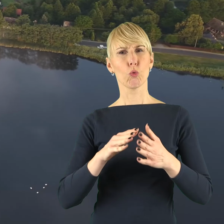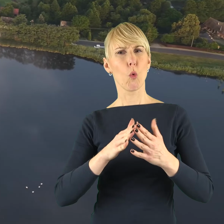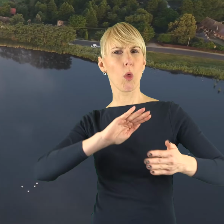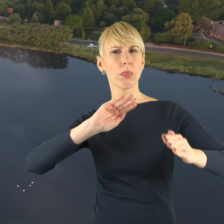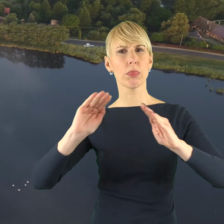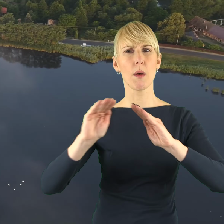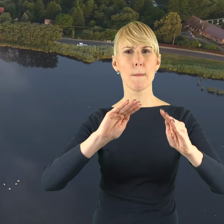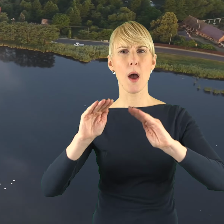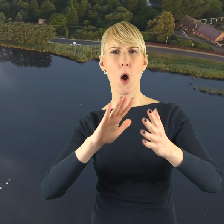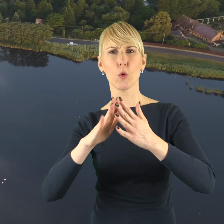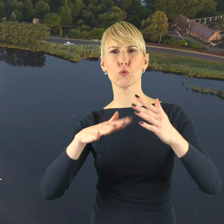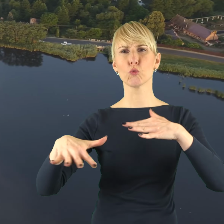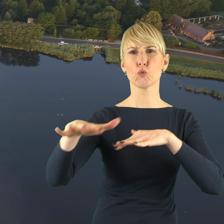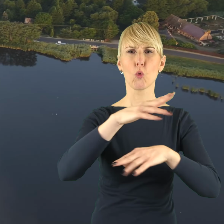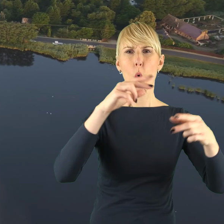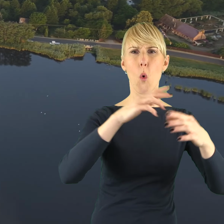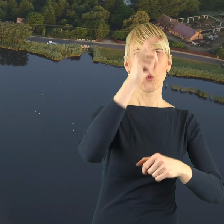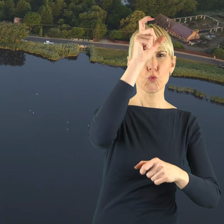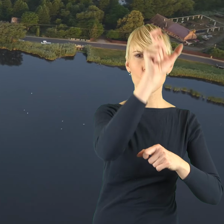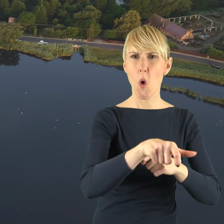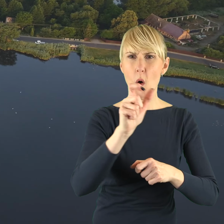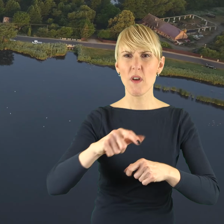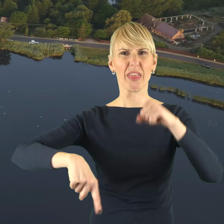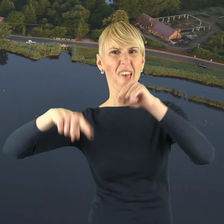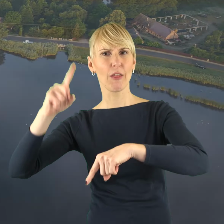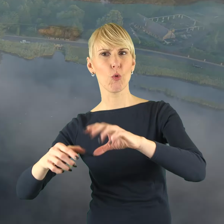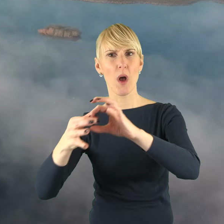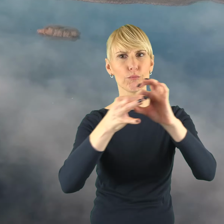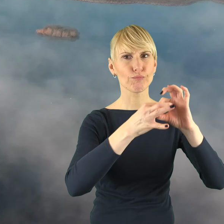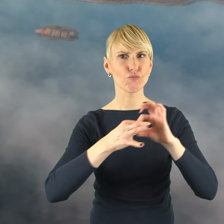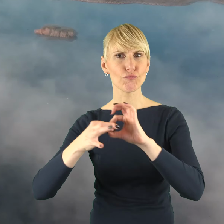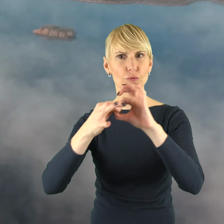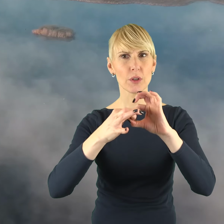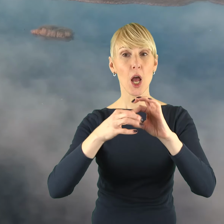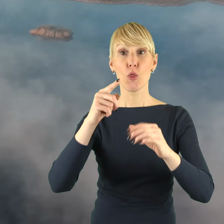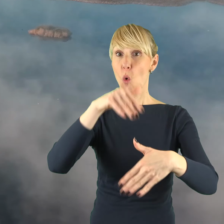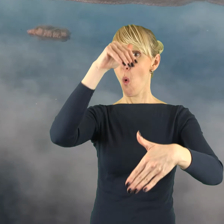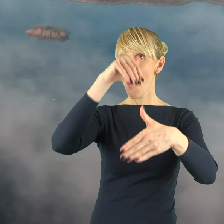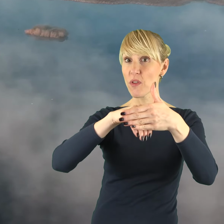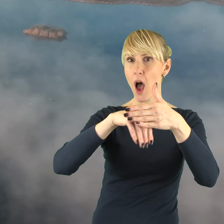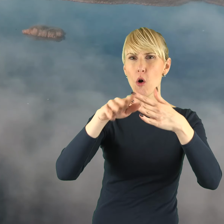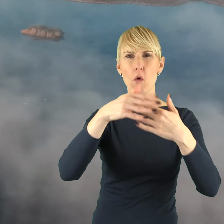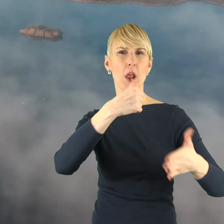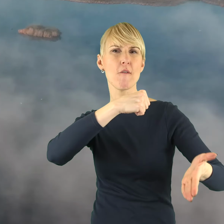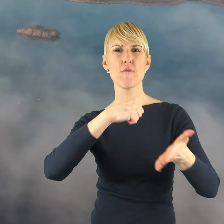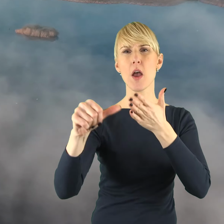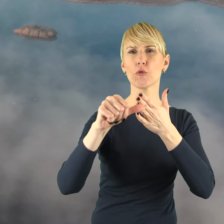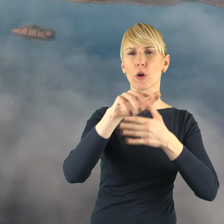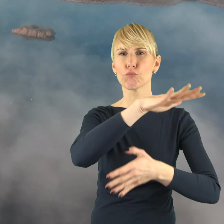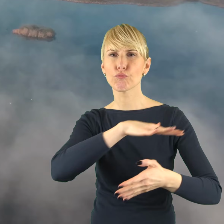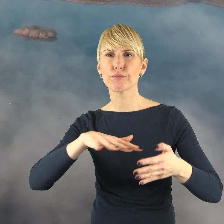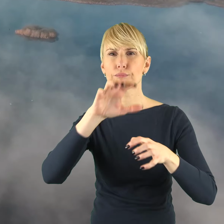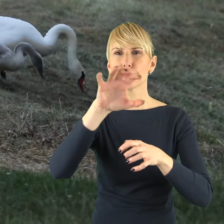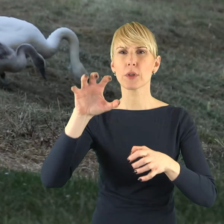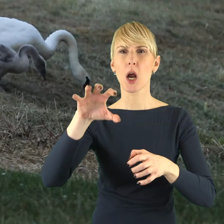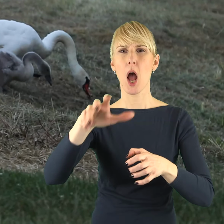Ogromna dbałość o harmonijną koegzystencję człowieka z naturą sprawiła, że udało się tu zachować unikatowe, a